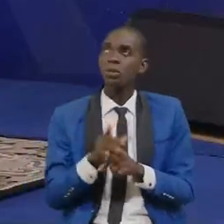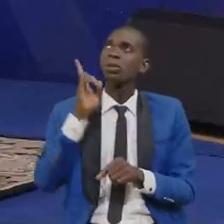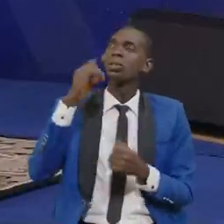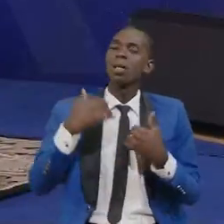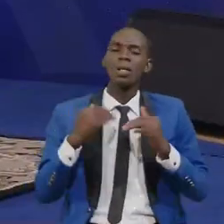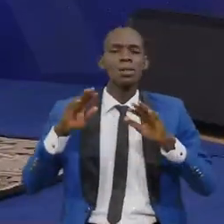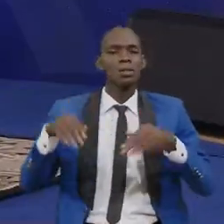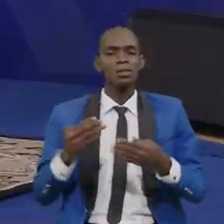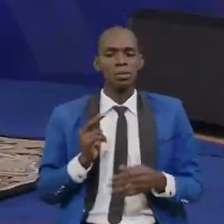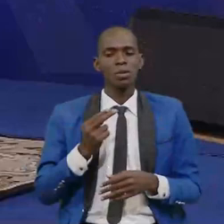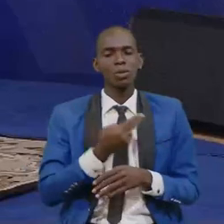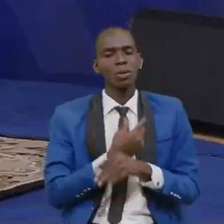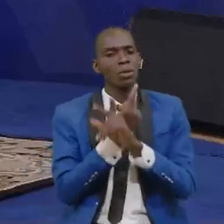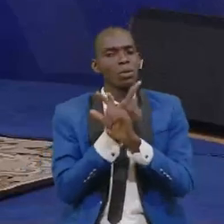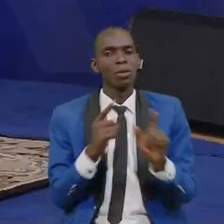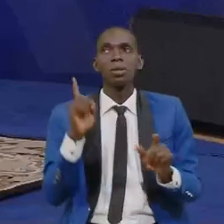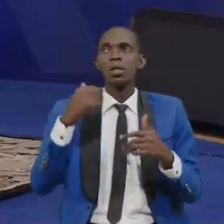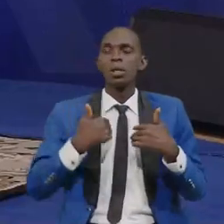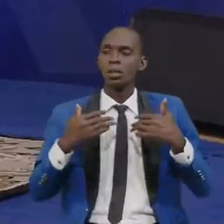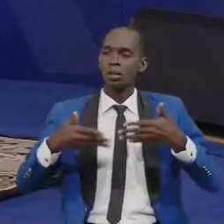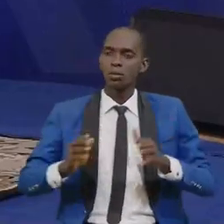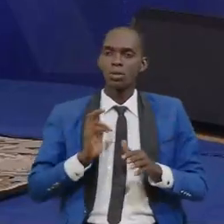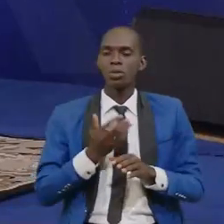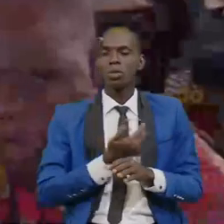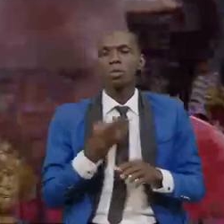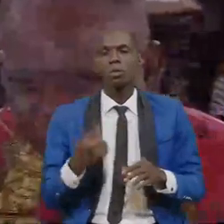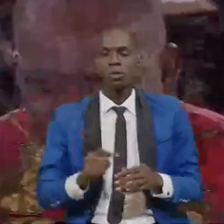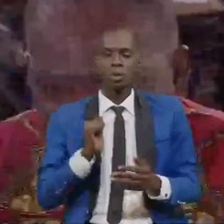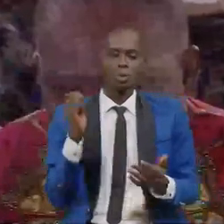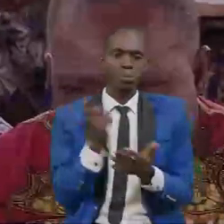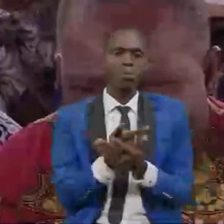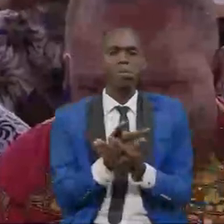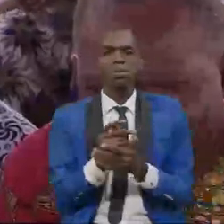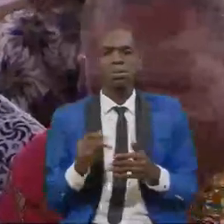liberté. Il nous a donné la licence. Amen.